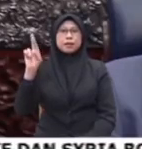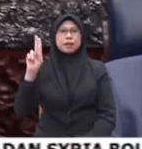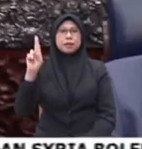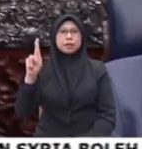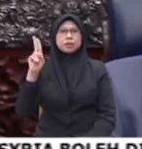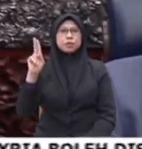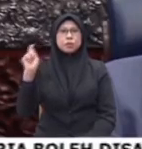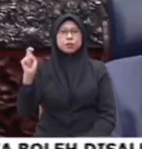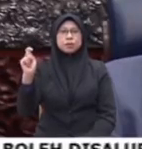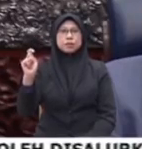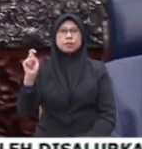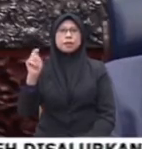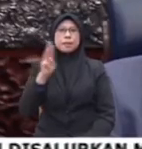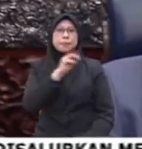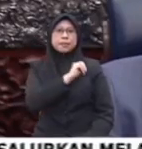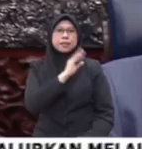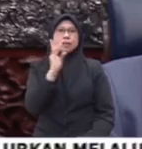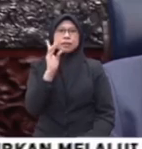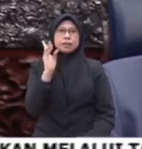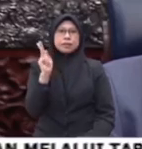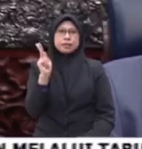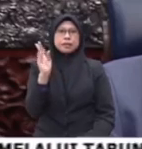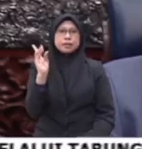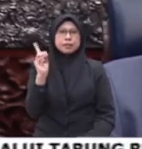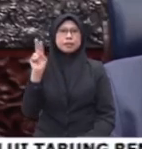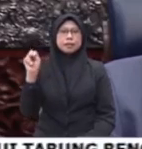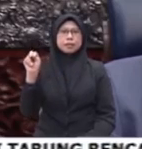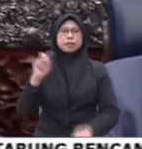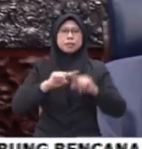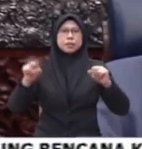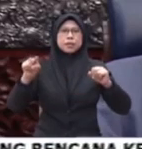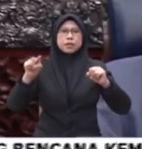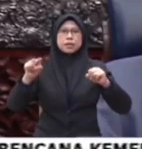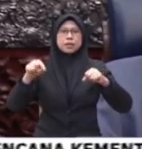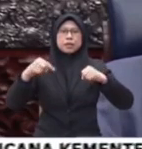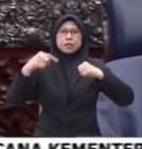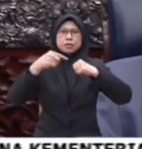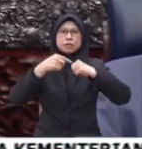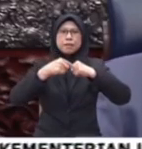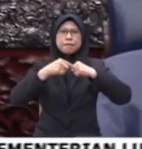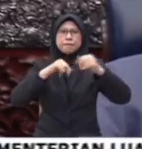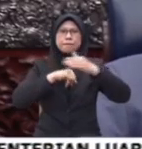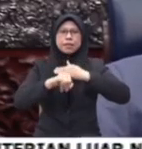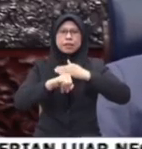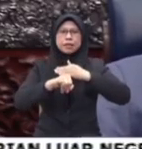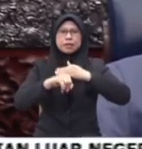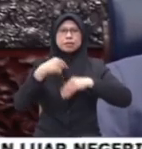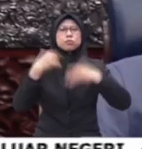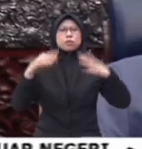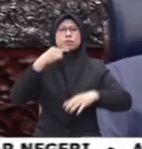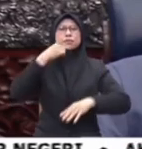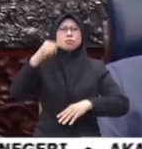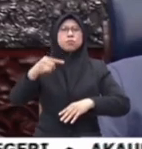Menteri Dalam Negeri. Tetapi tuduhan tu adalah tuduhan fitnah. Saya dah sebut hari